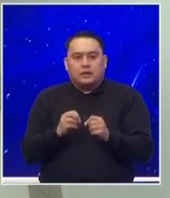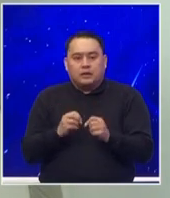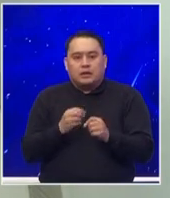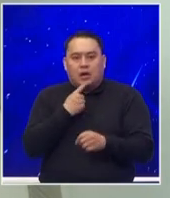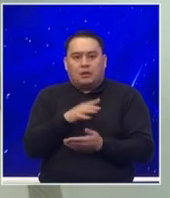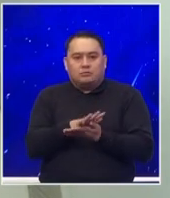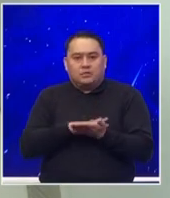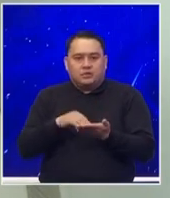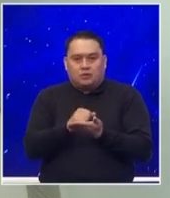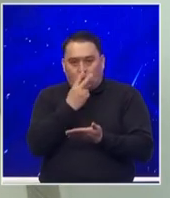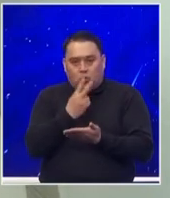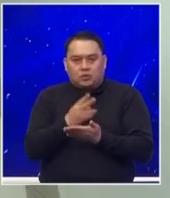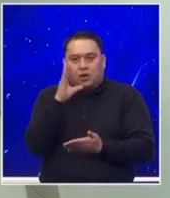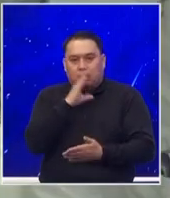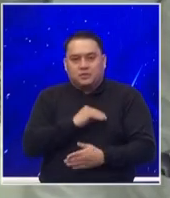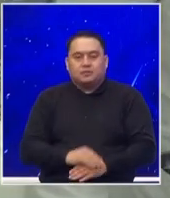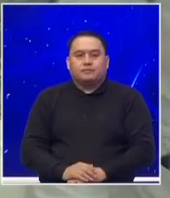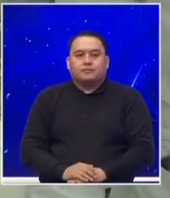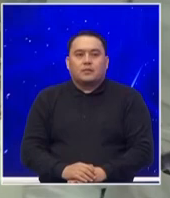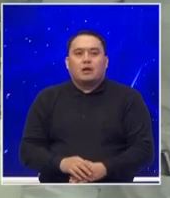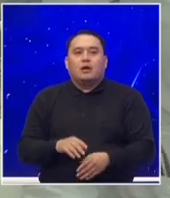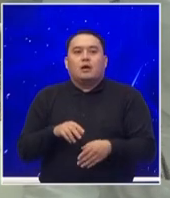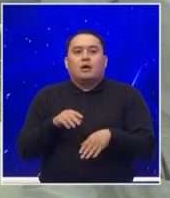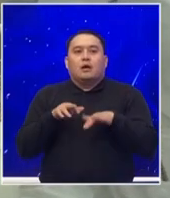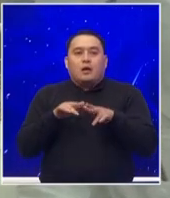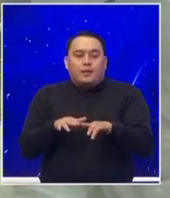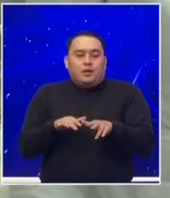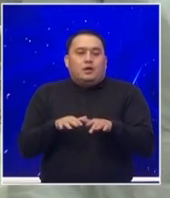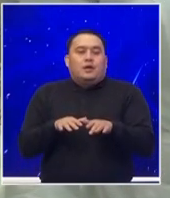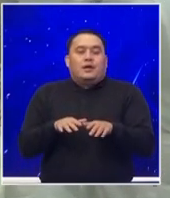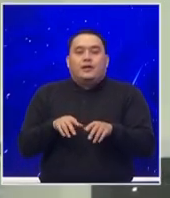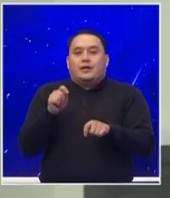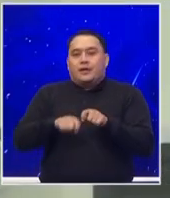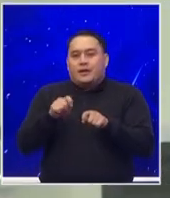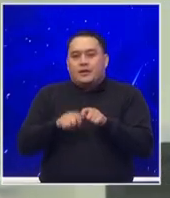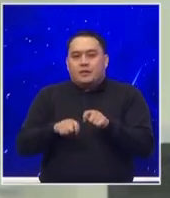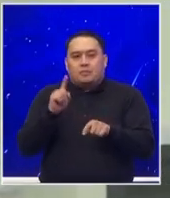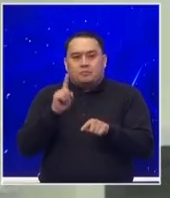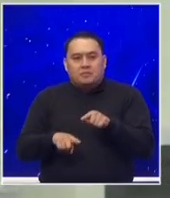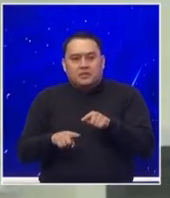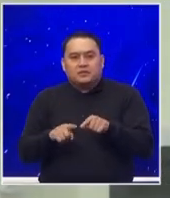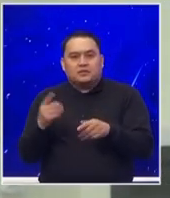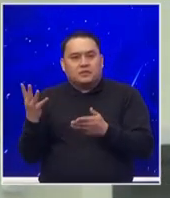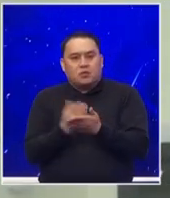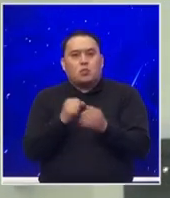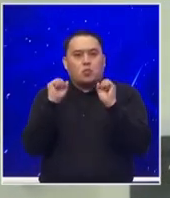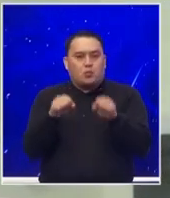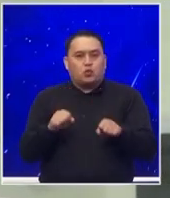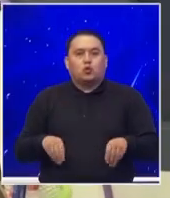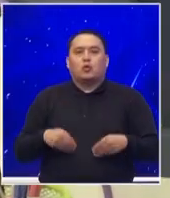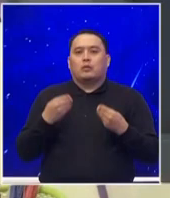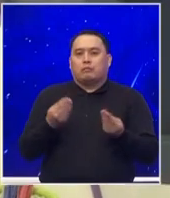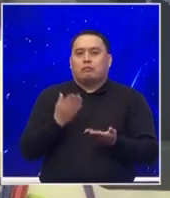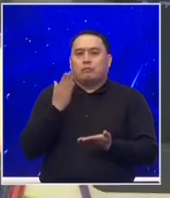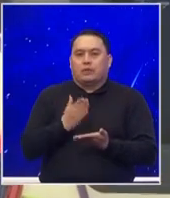біз тереңірек көре аламыз. Компьютерлік томограф науқас адам бойындағы кінәратты жедел және дәл анықтауға мүмкіндік береді. Бұдан